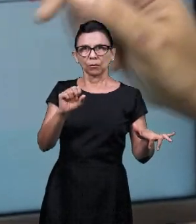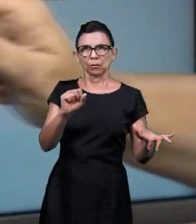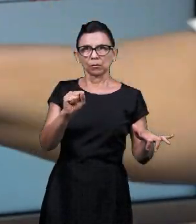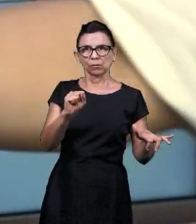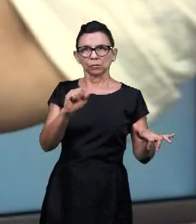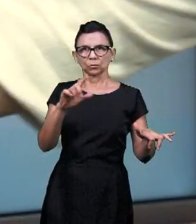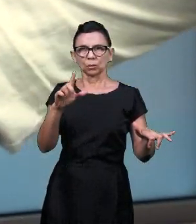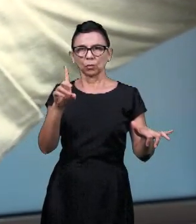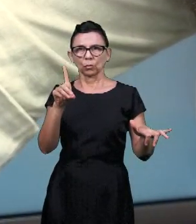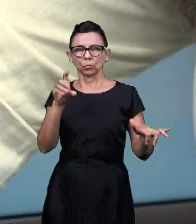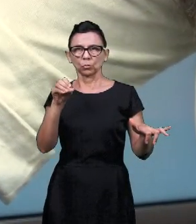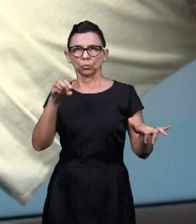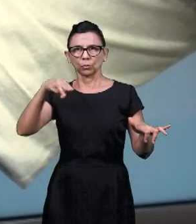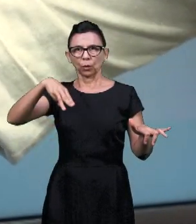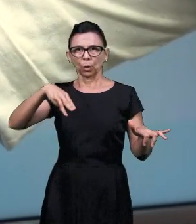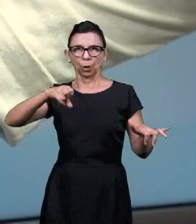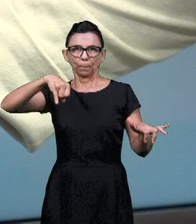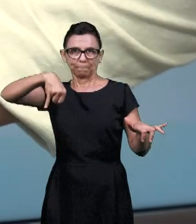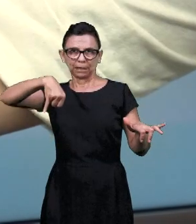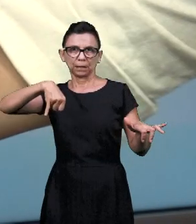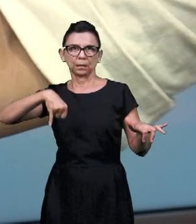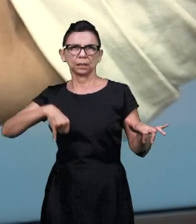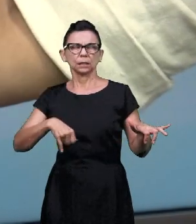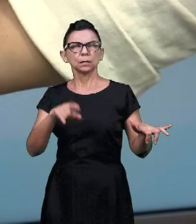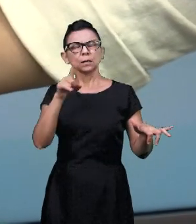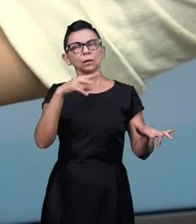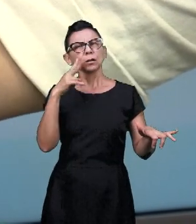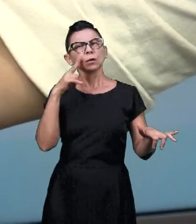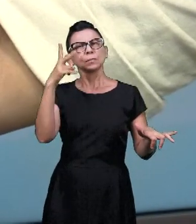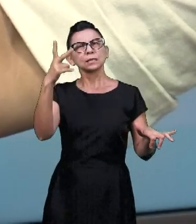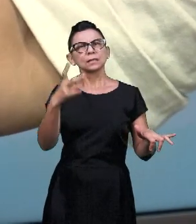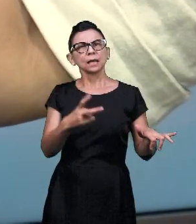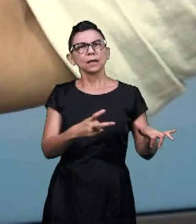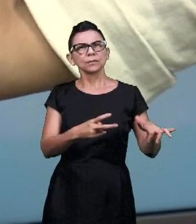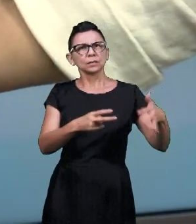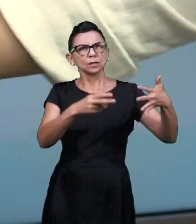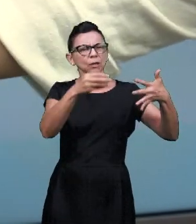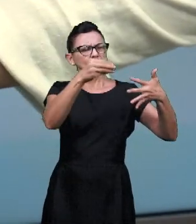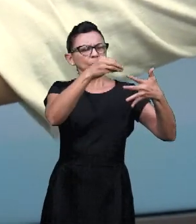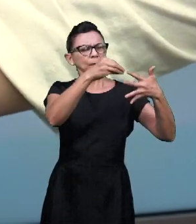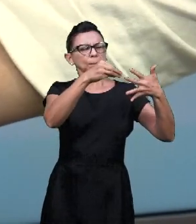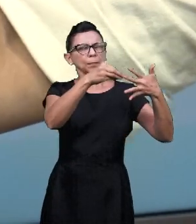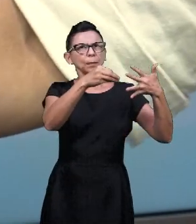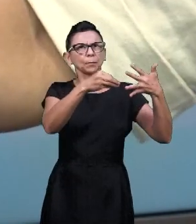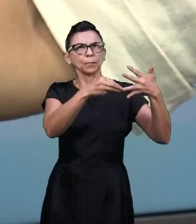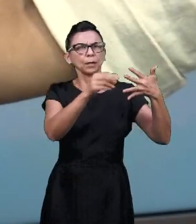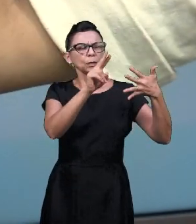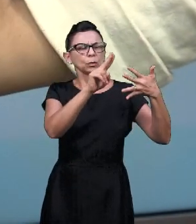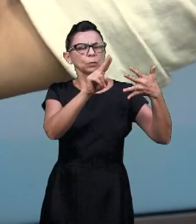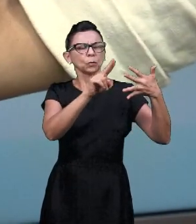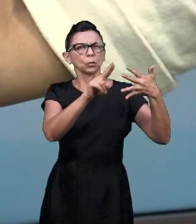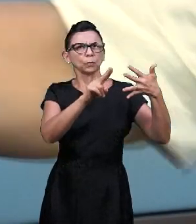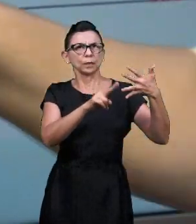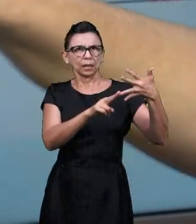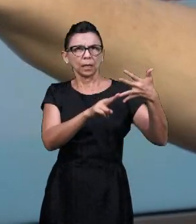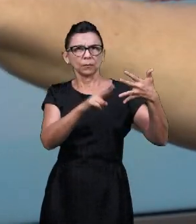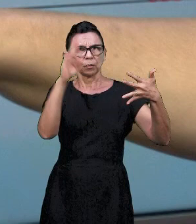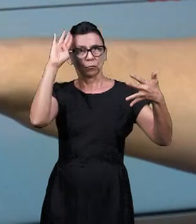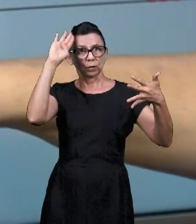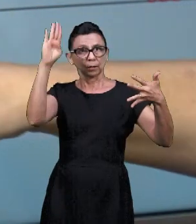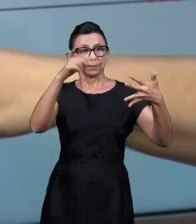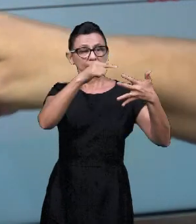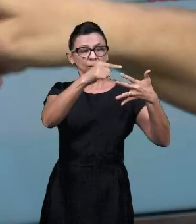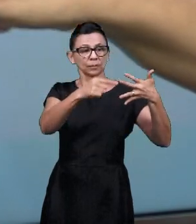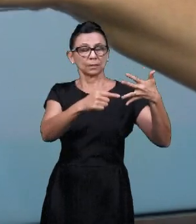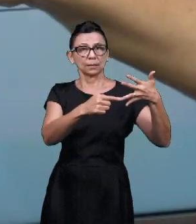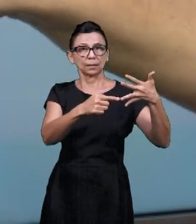Observez les mêmes notes, voilà, les mêmes notes qui se trouvent dans l'état fondamental, aussi se trouvent dans